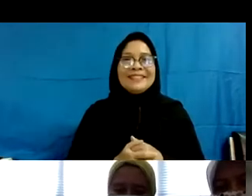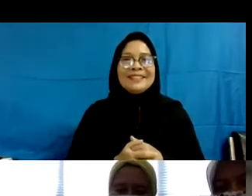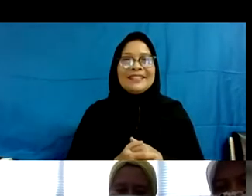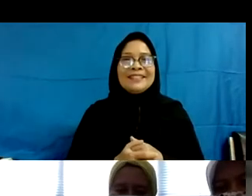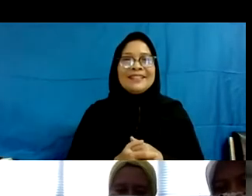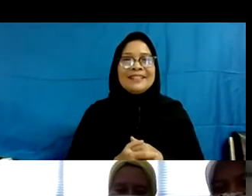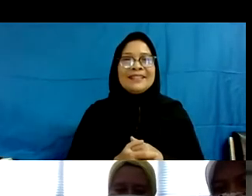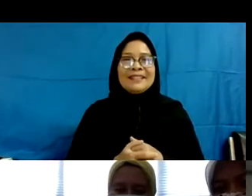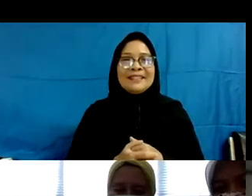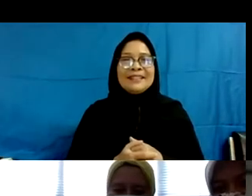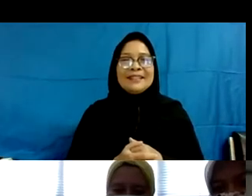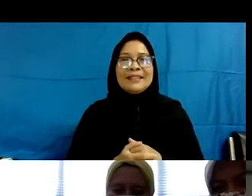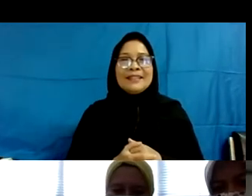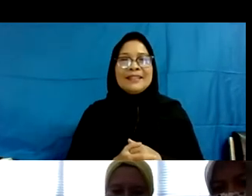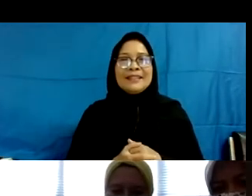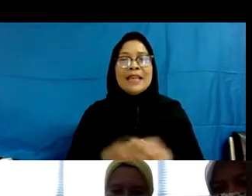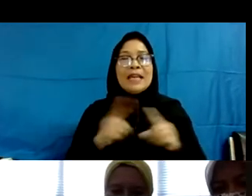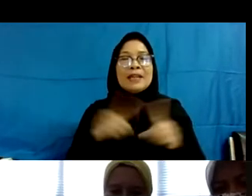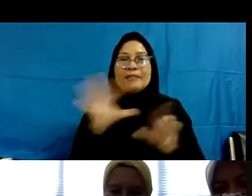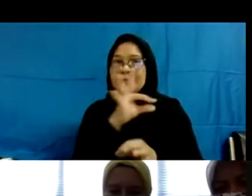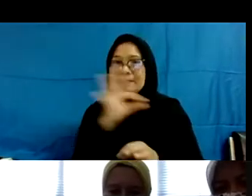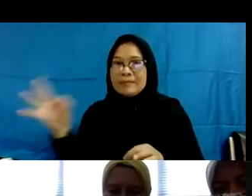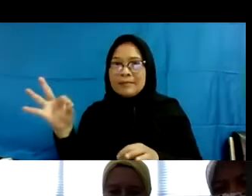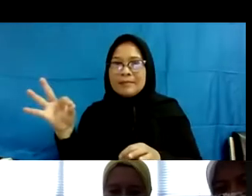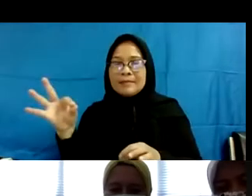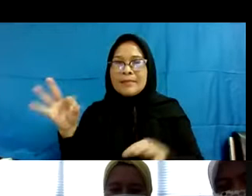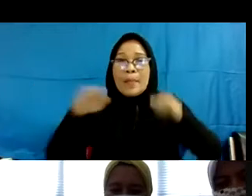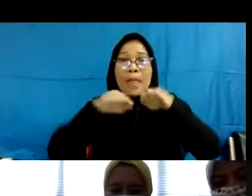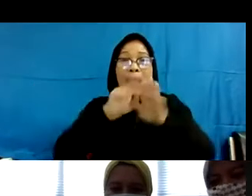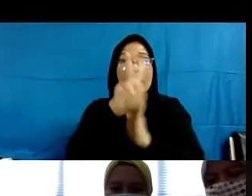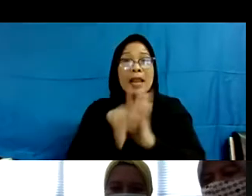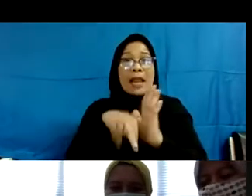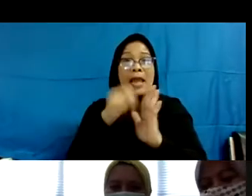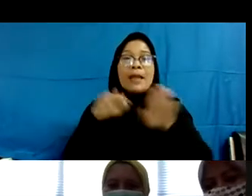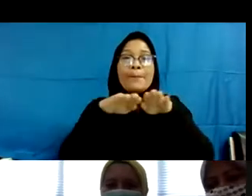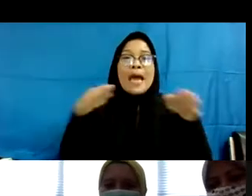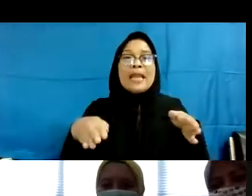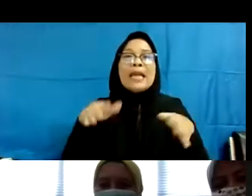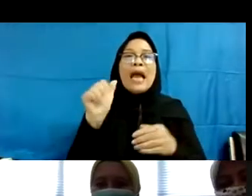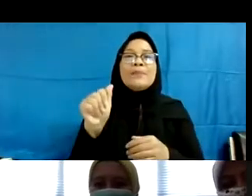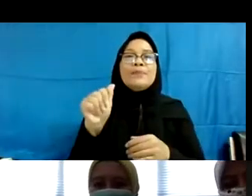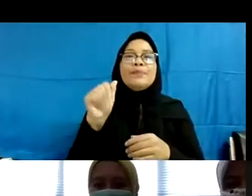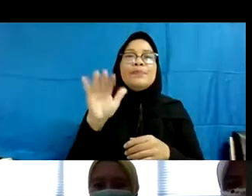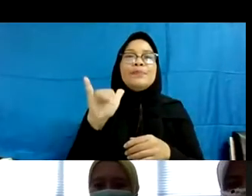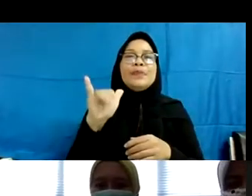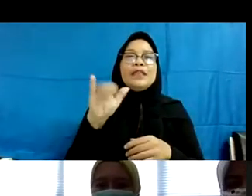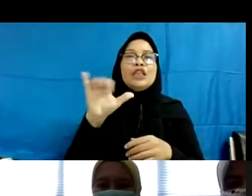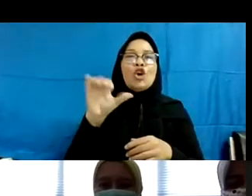garis bawahi adalah bahwa nanti balai Abioso ini tidak hanya